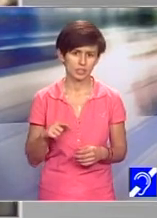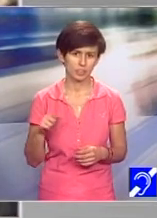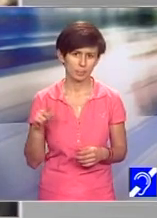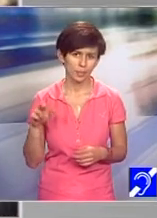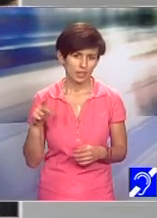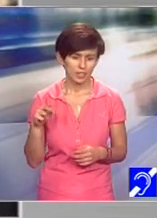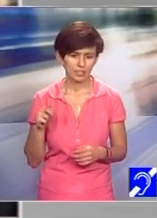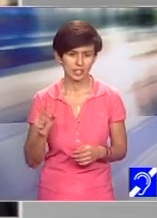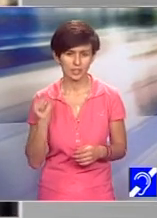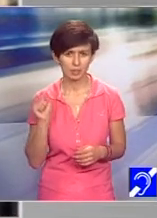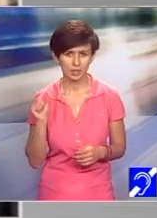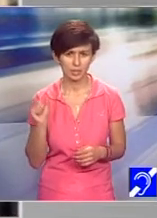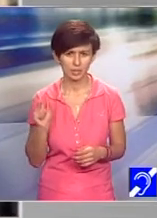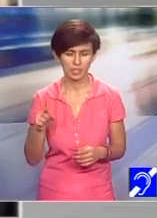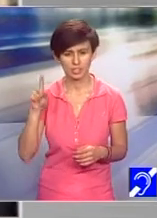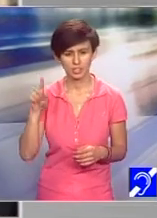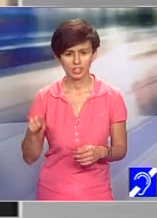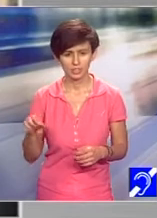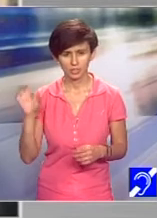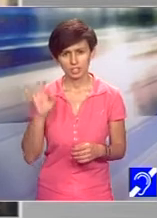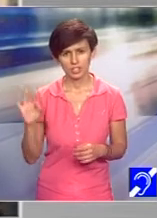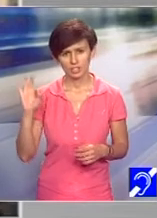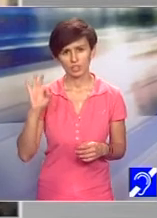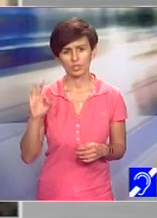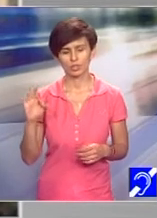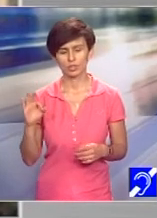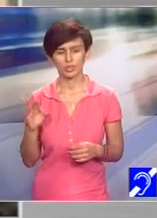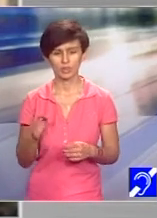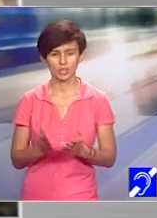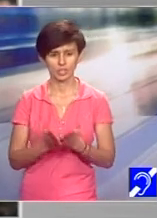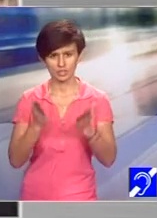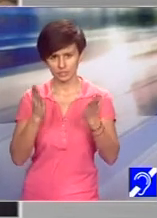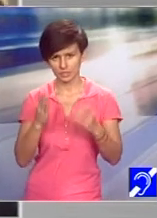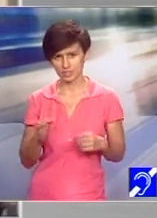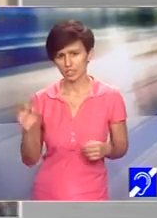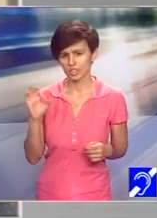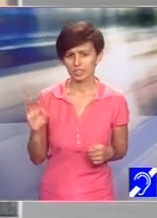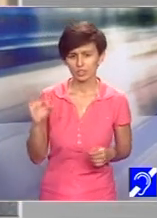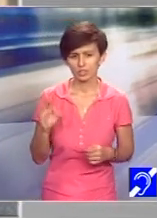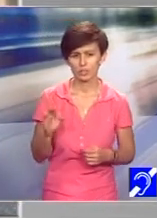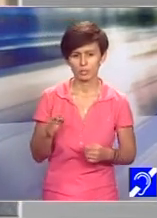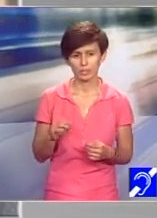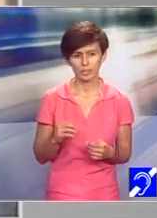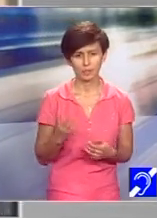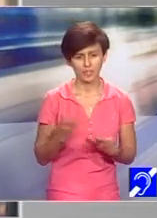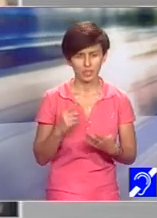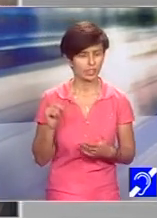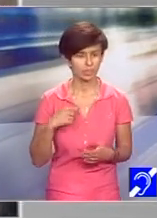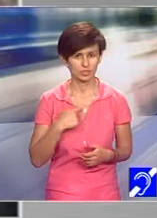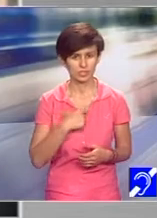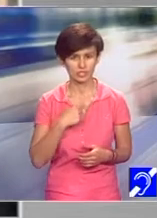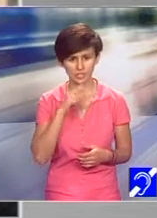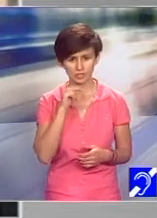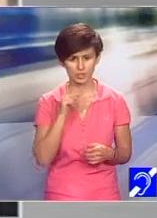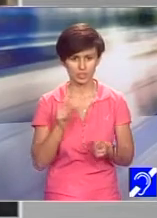al Oktoberfestului de la München. Este un eveniment extrem de important, la care nu se vorbește doar despre bere, să fie clar, se vorbește